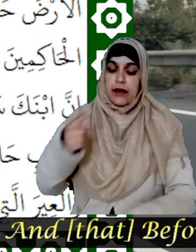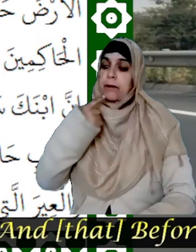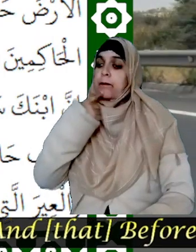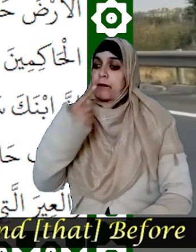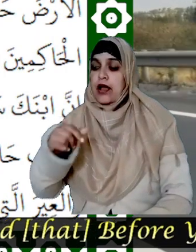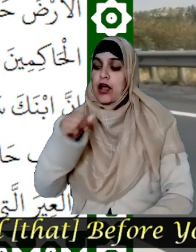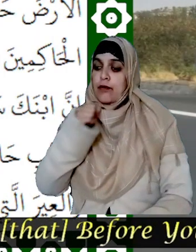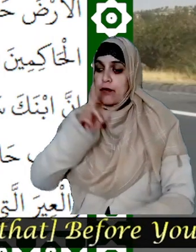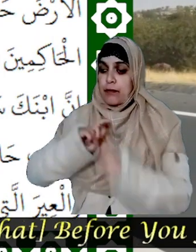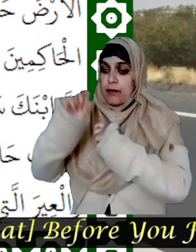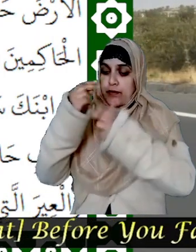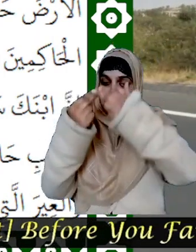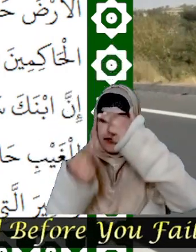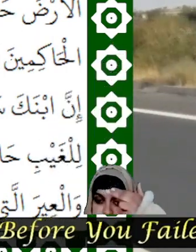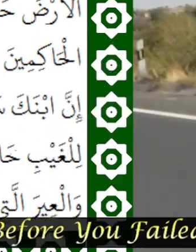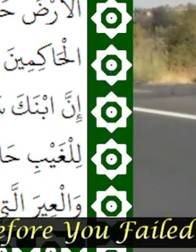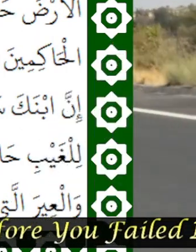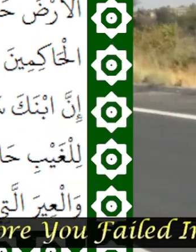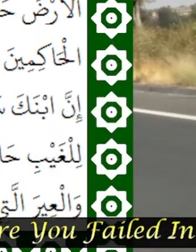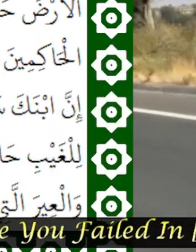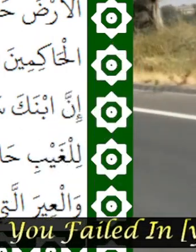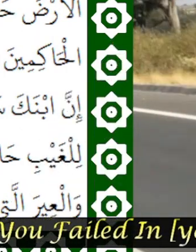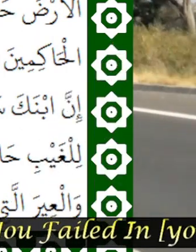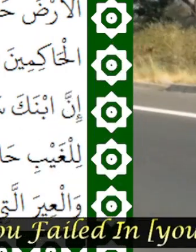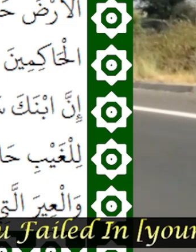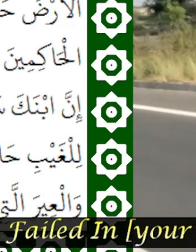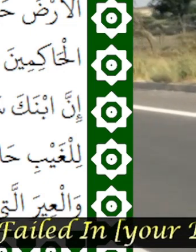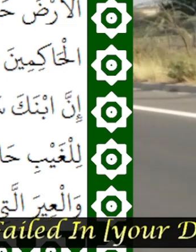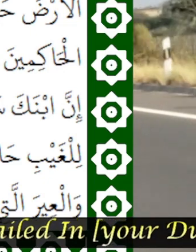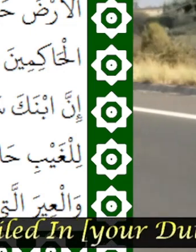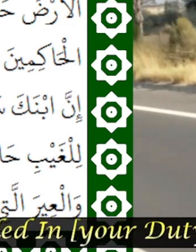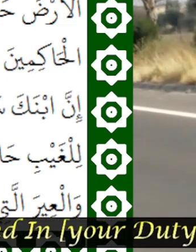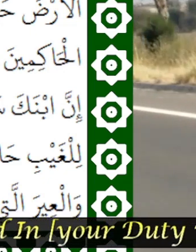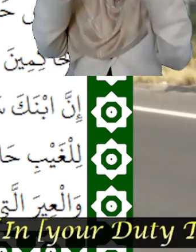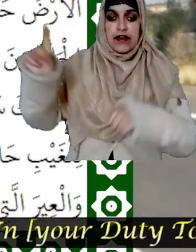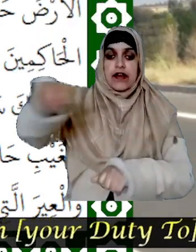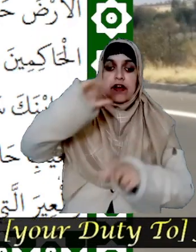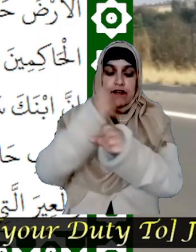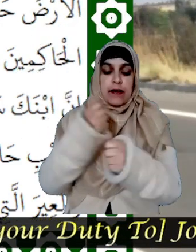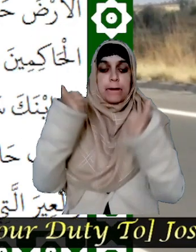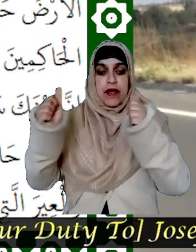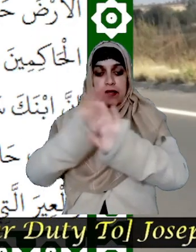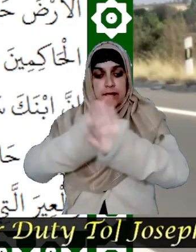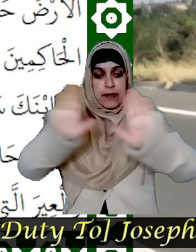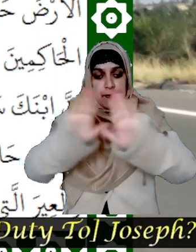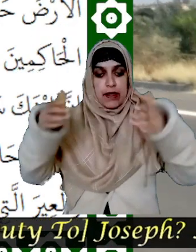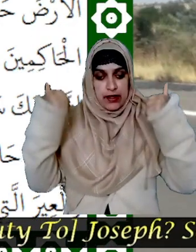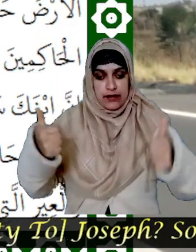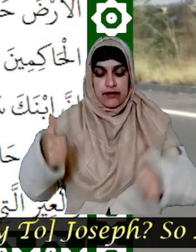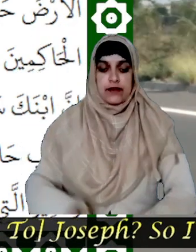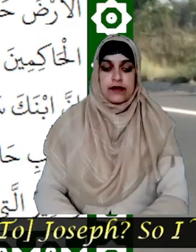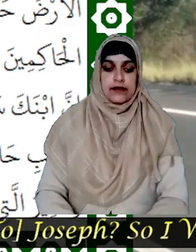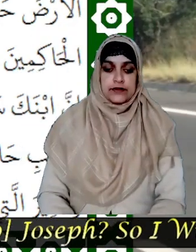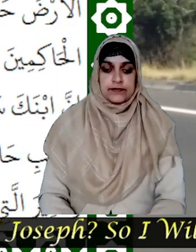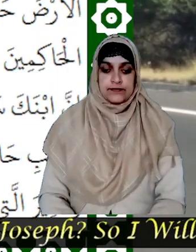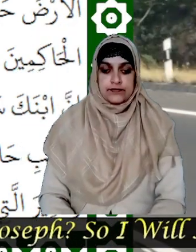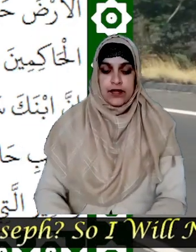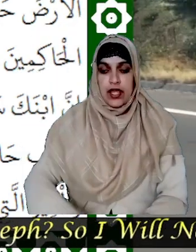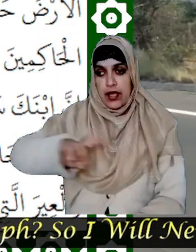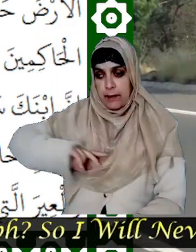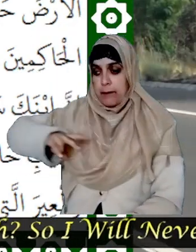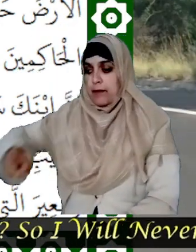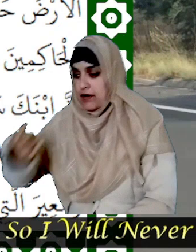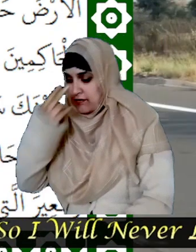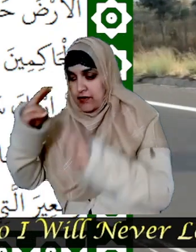ارجعوا جاء يوسفين ديما ديبئا قراب باخي سياقوبي ديبئا فقولوا جاءني يا